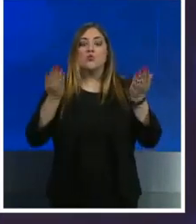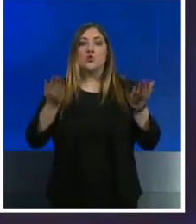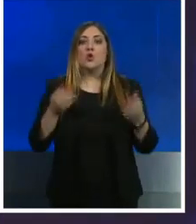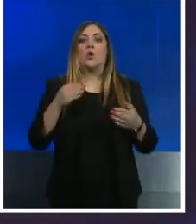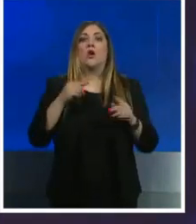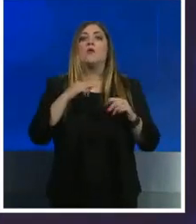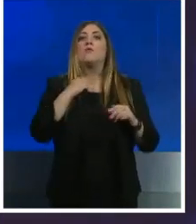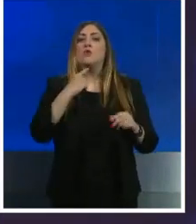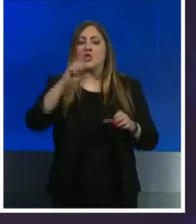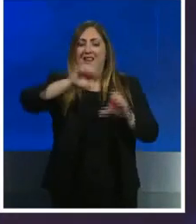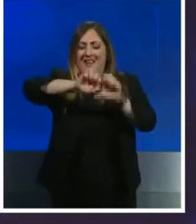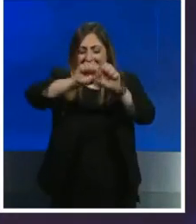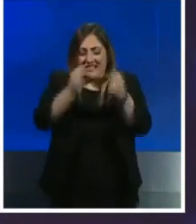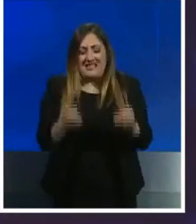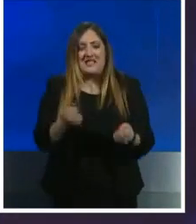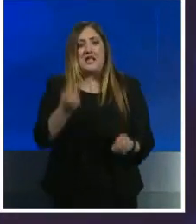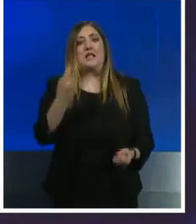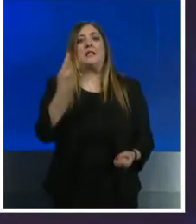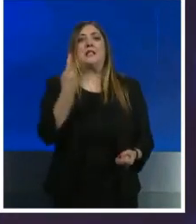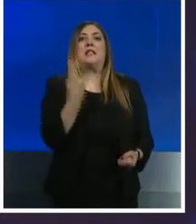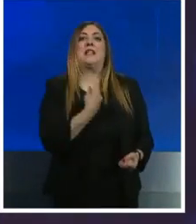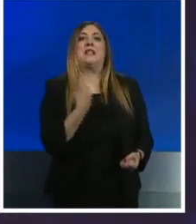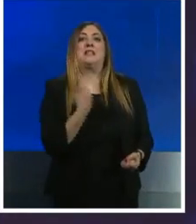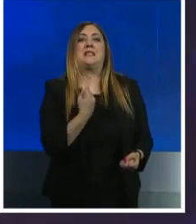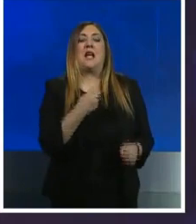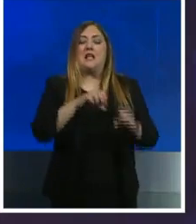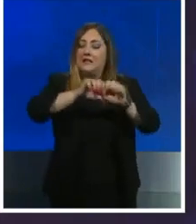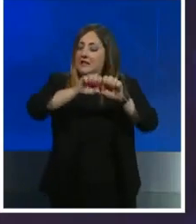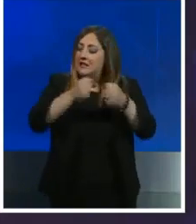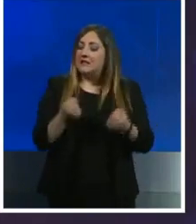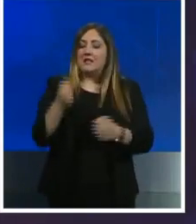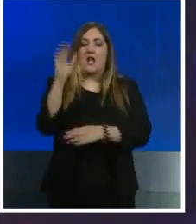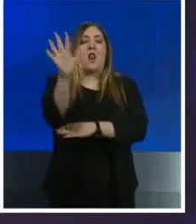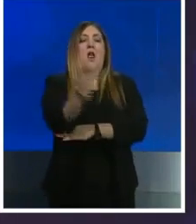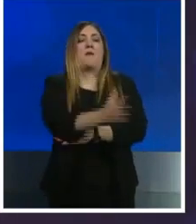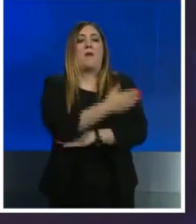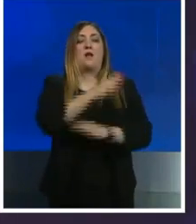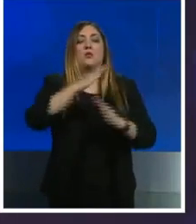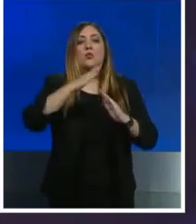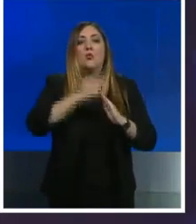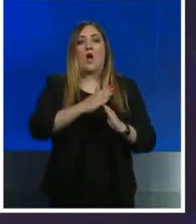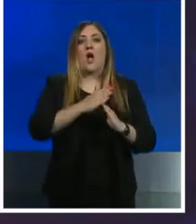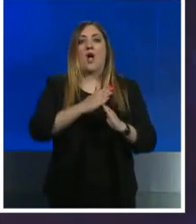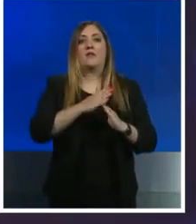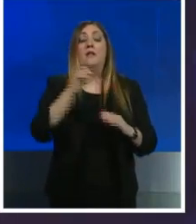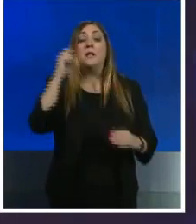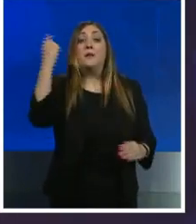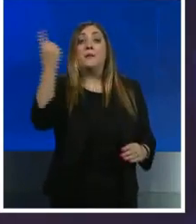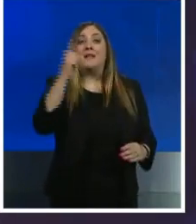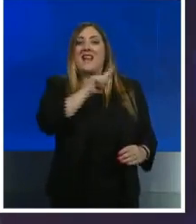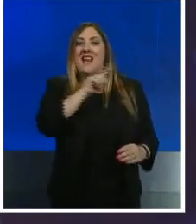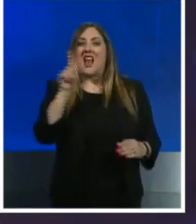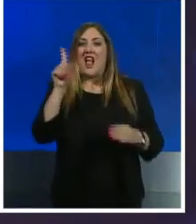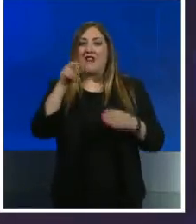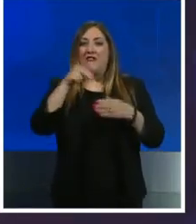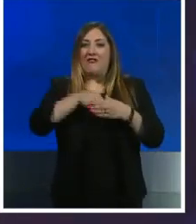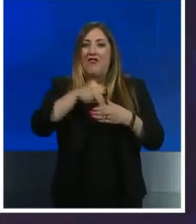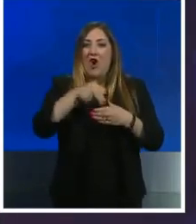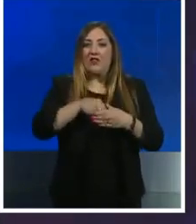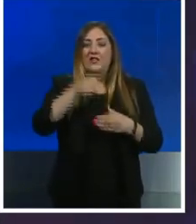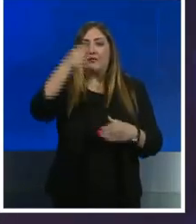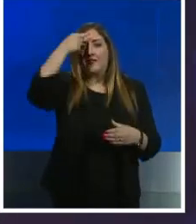il-qirda tal-identità u tal-ambjent. Min ma jivvutax ikun